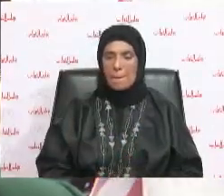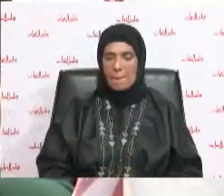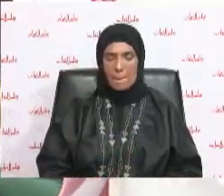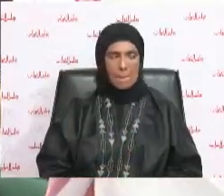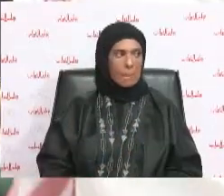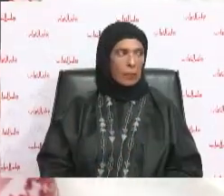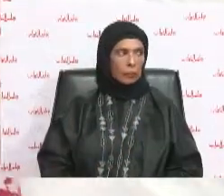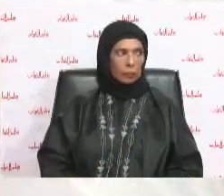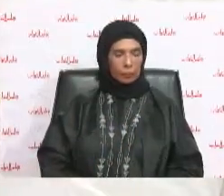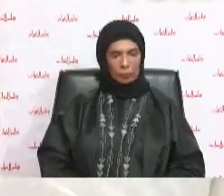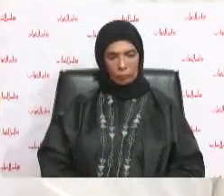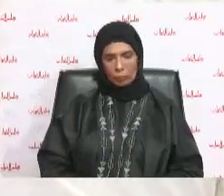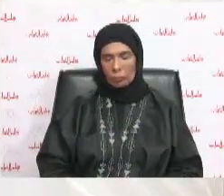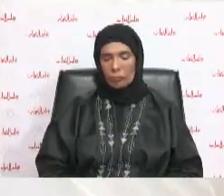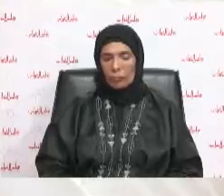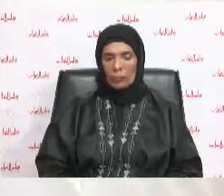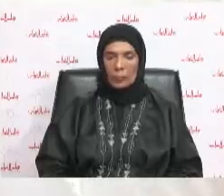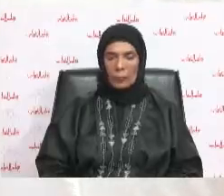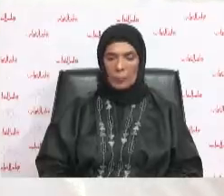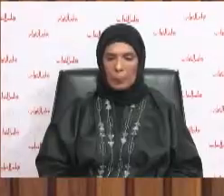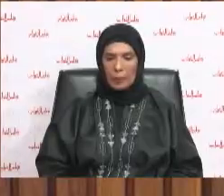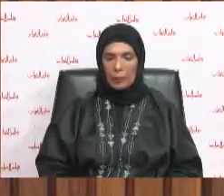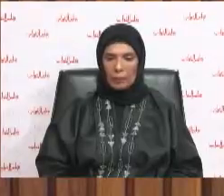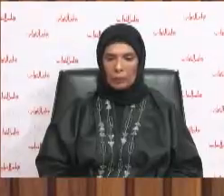بردع هذا التضخم، وما هذا ما سأبينه في